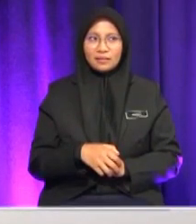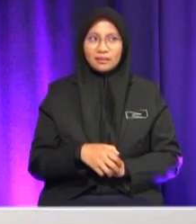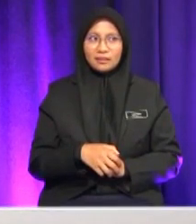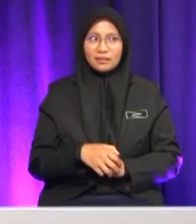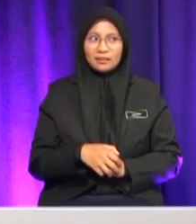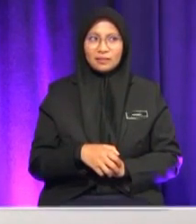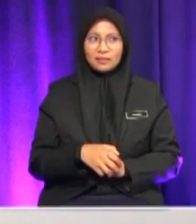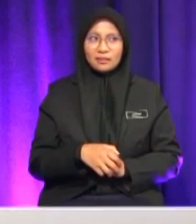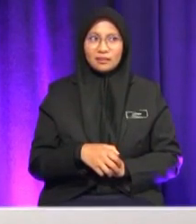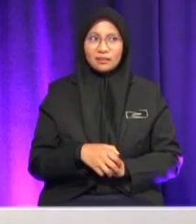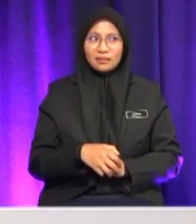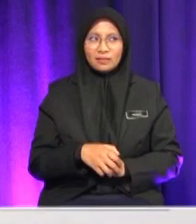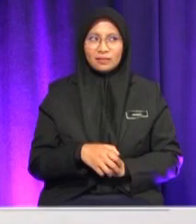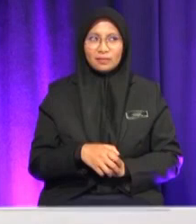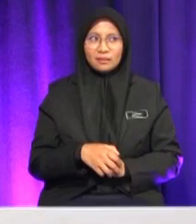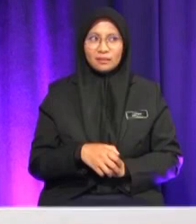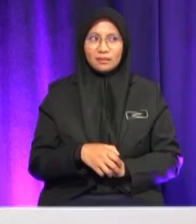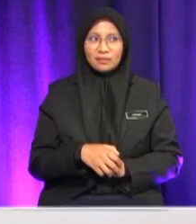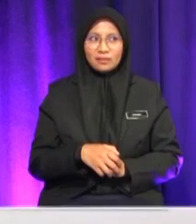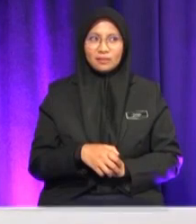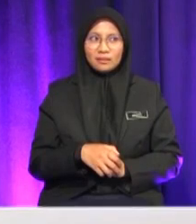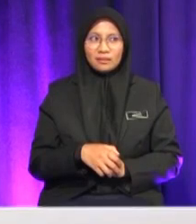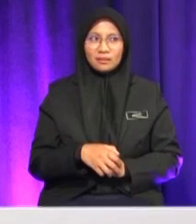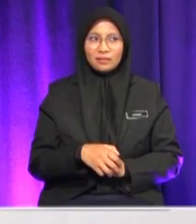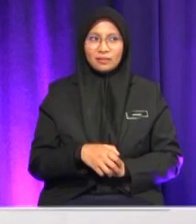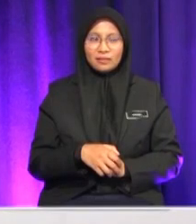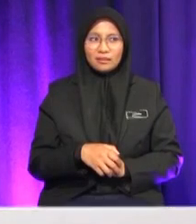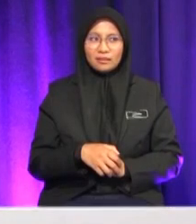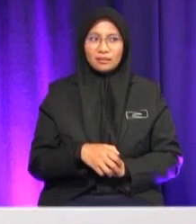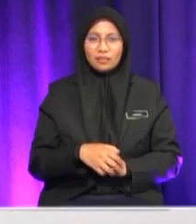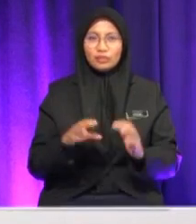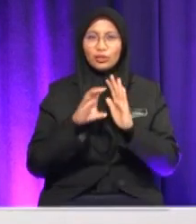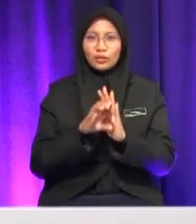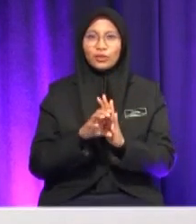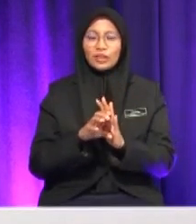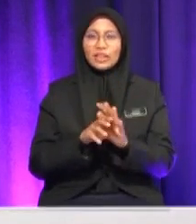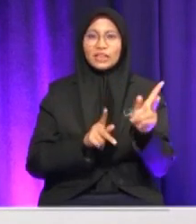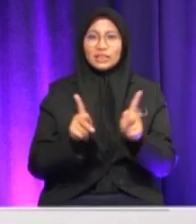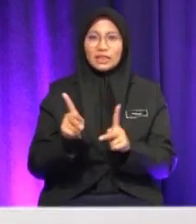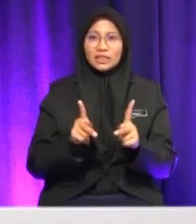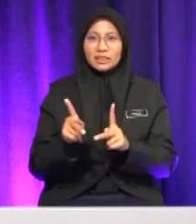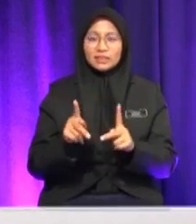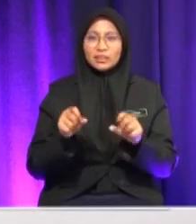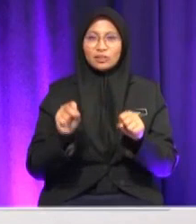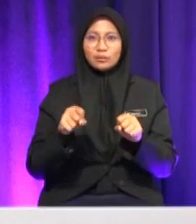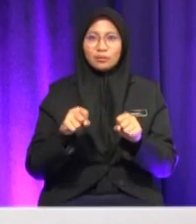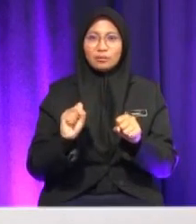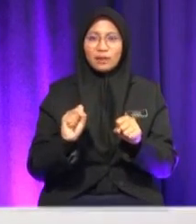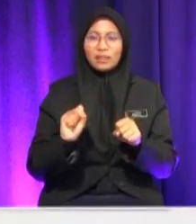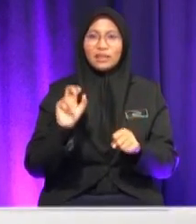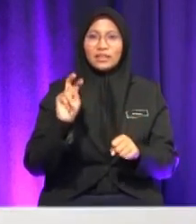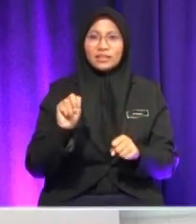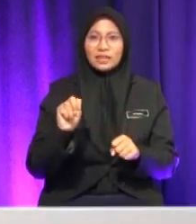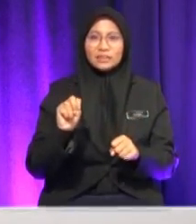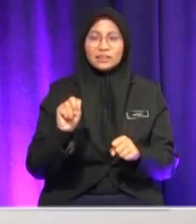Ketua Pengarah Insolvensi. So, sebagai contoh, mana-mana rumah atau kereta milik individu yang muflis tersebut akan diambil dan diuruskan